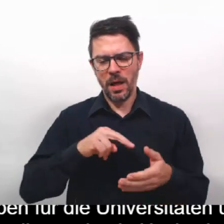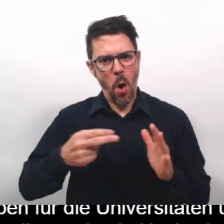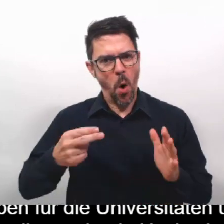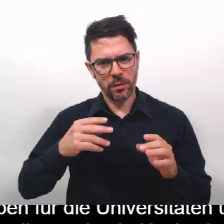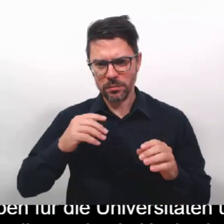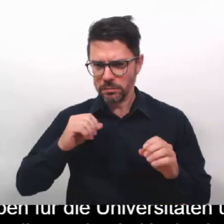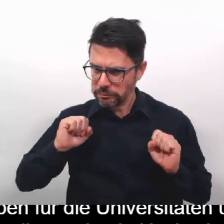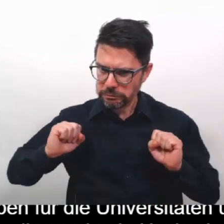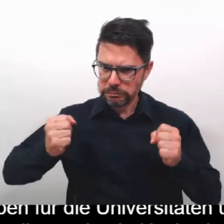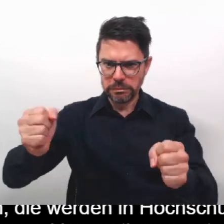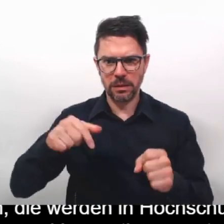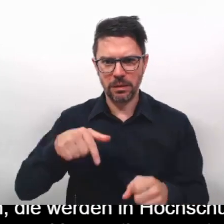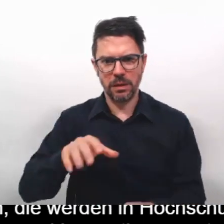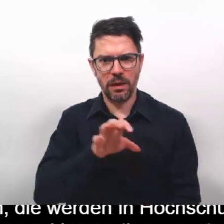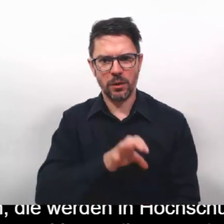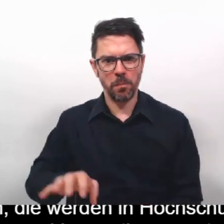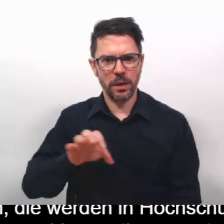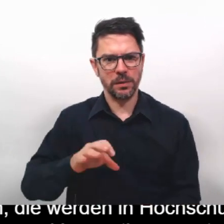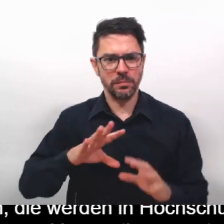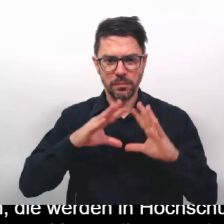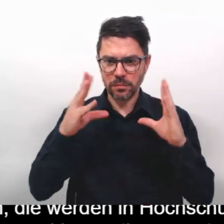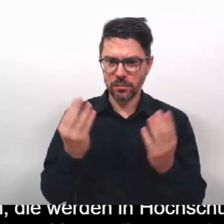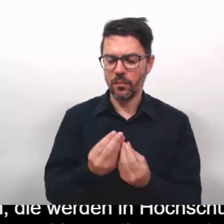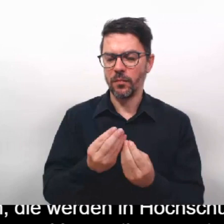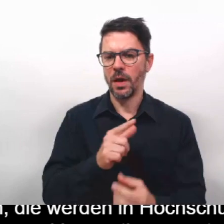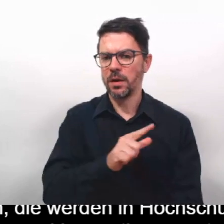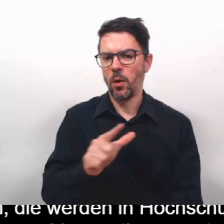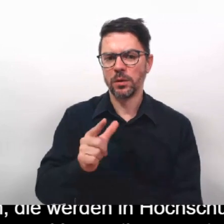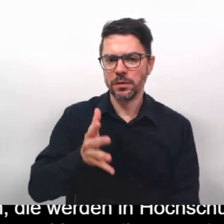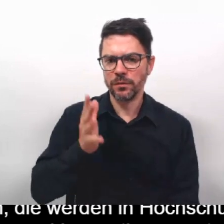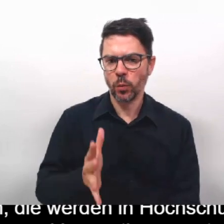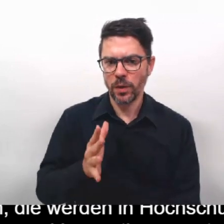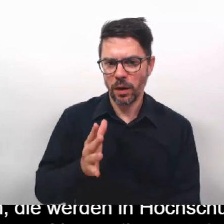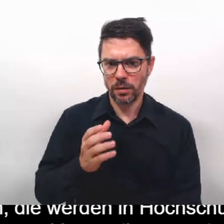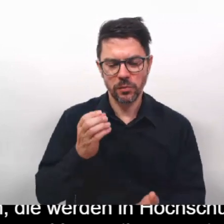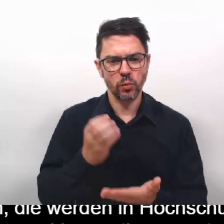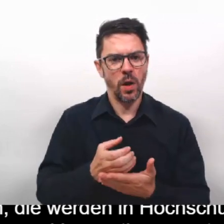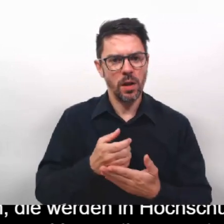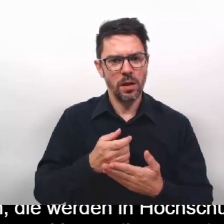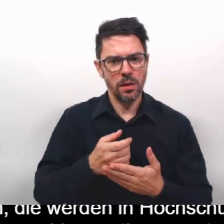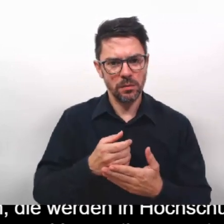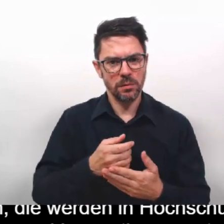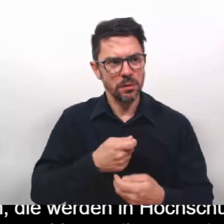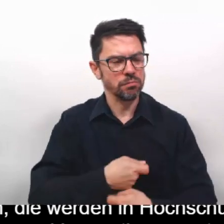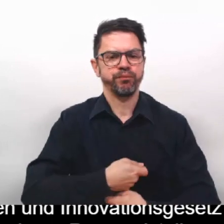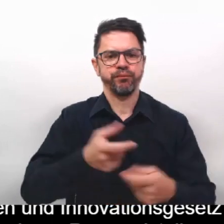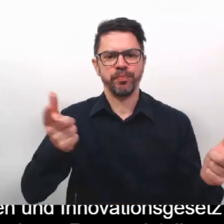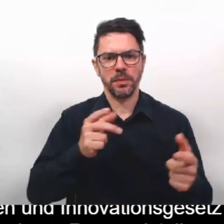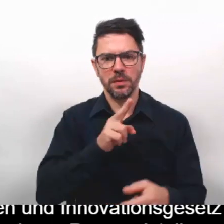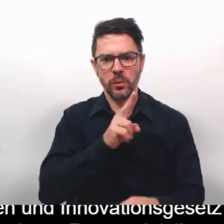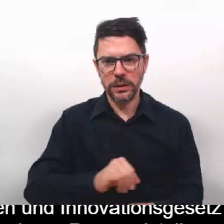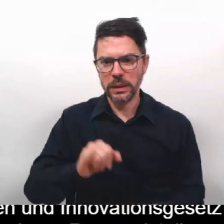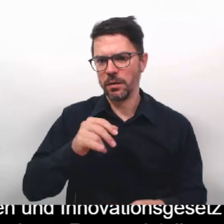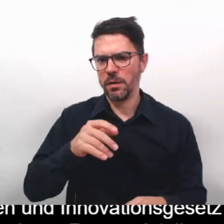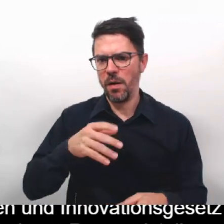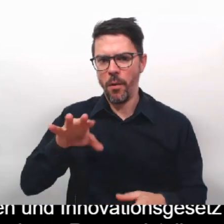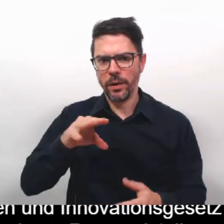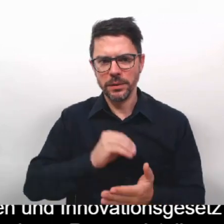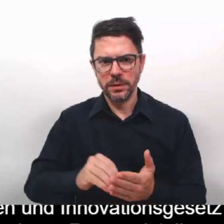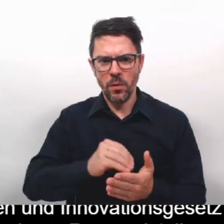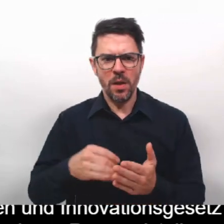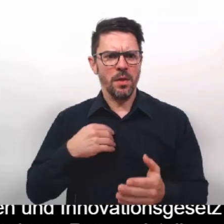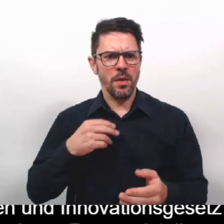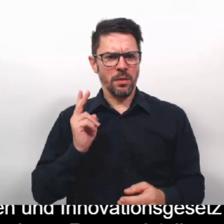Technologien. Und es geht darum, Freiheit und Eigenverantwortung zu stärken, damit wir Potenziale und Funktionen